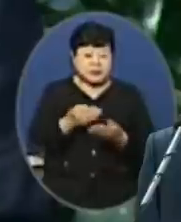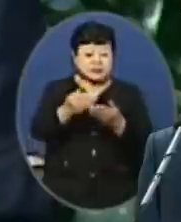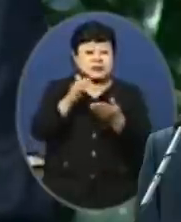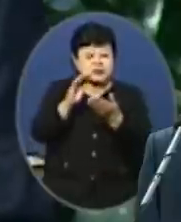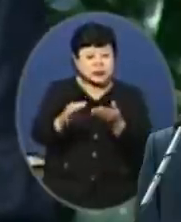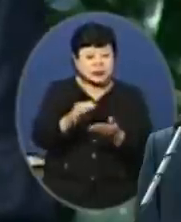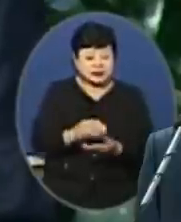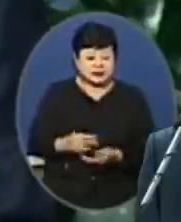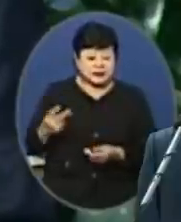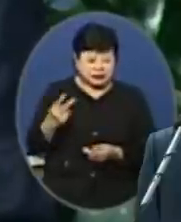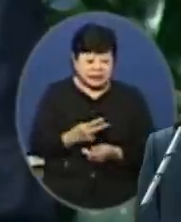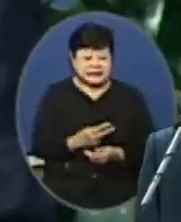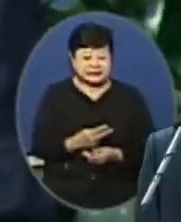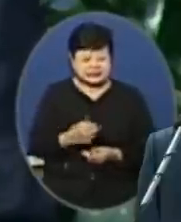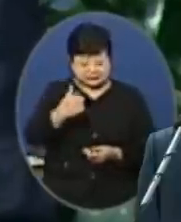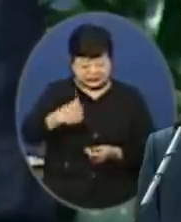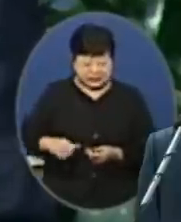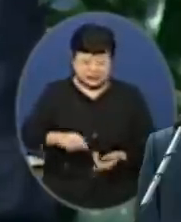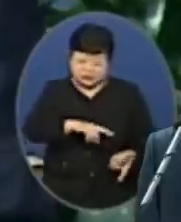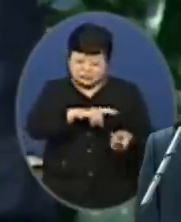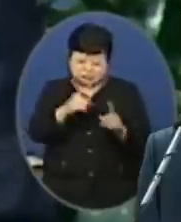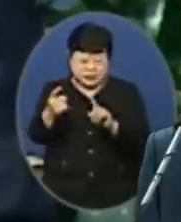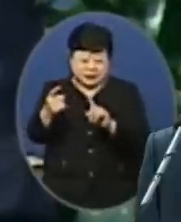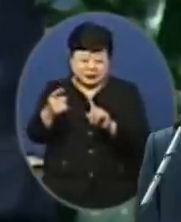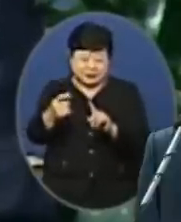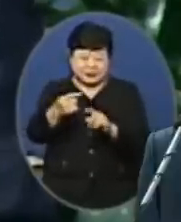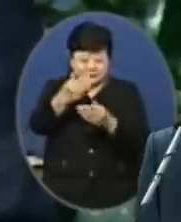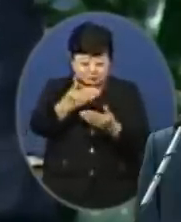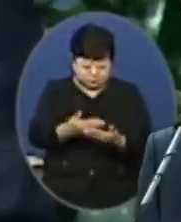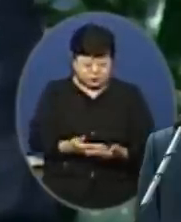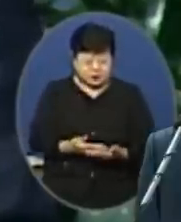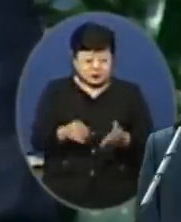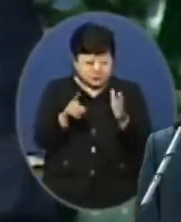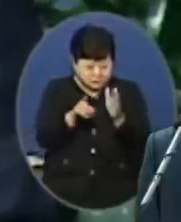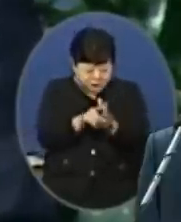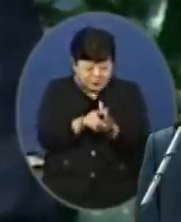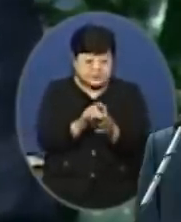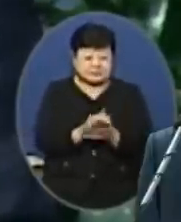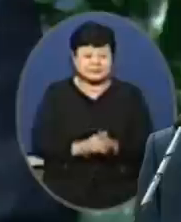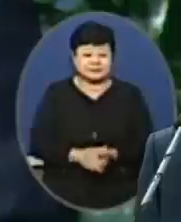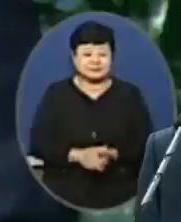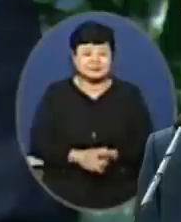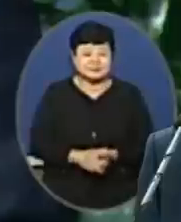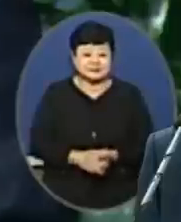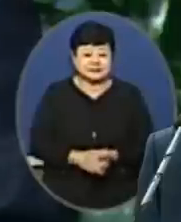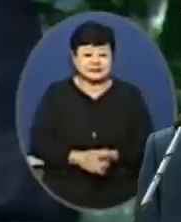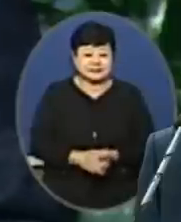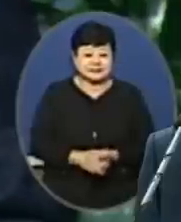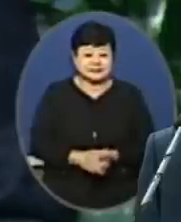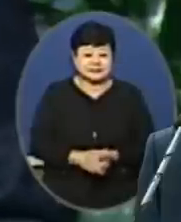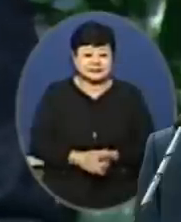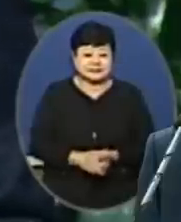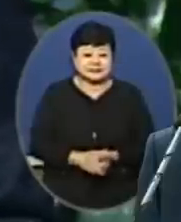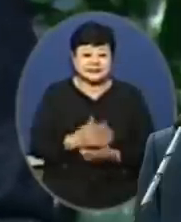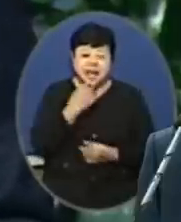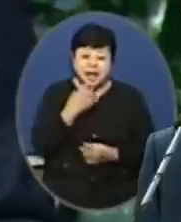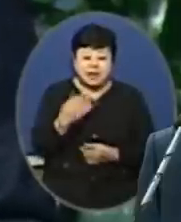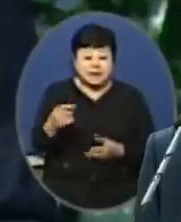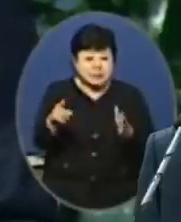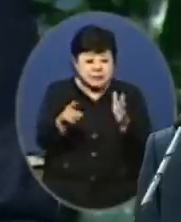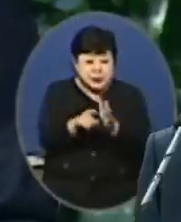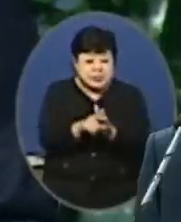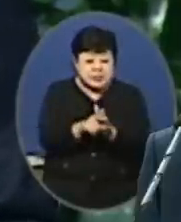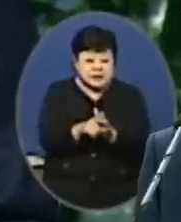나면 잿더미 속에서 부활하여 데리고 내려오게 하실 것이라고 믿으신 것입니다. 아브라함의